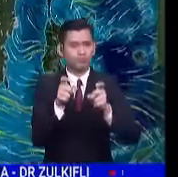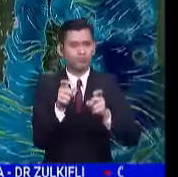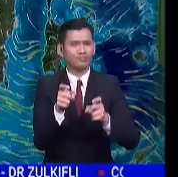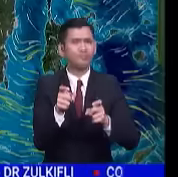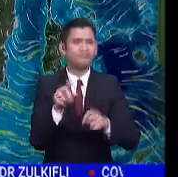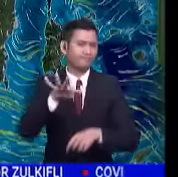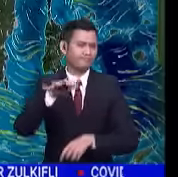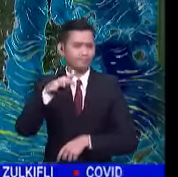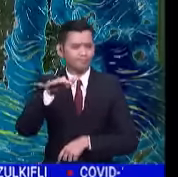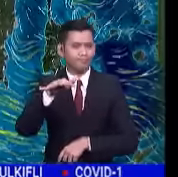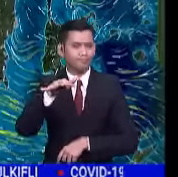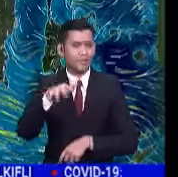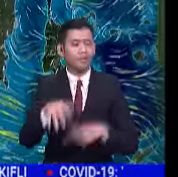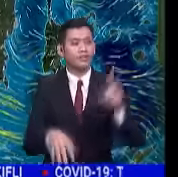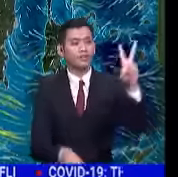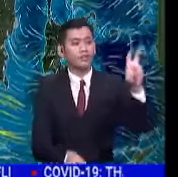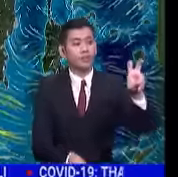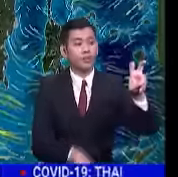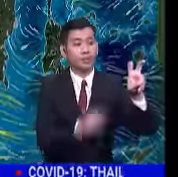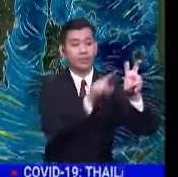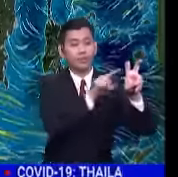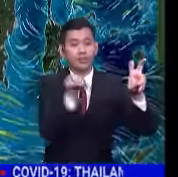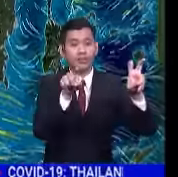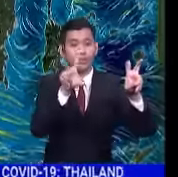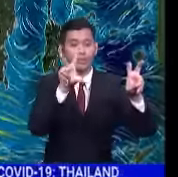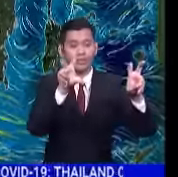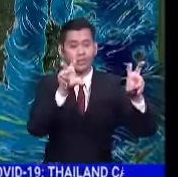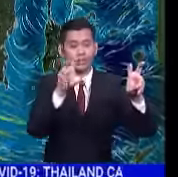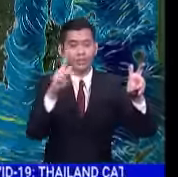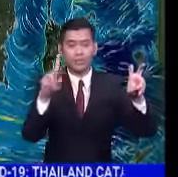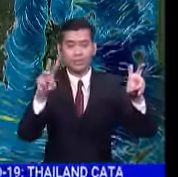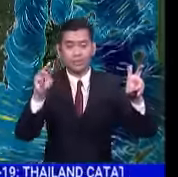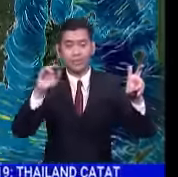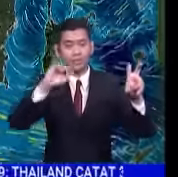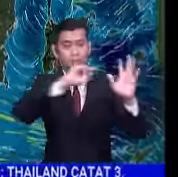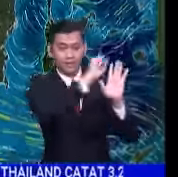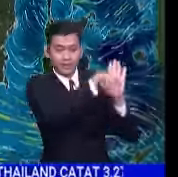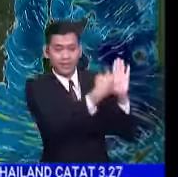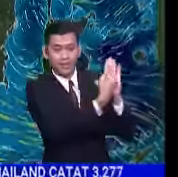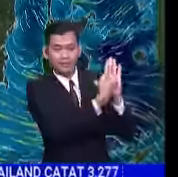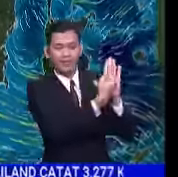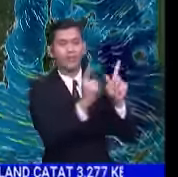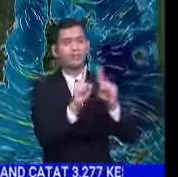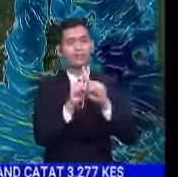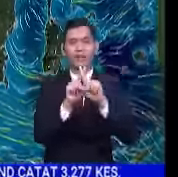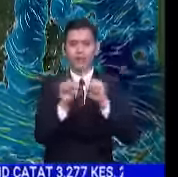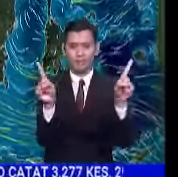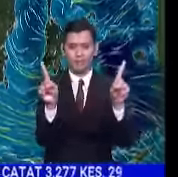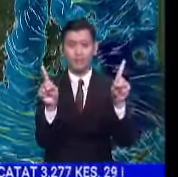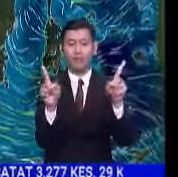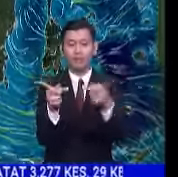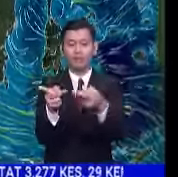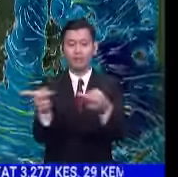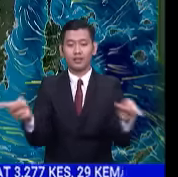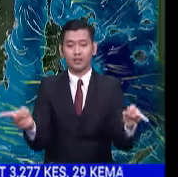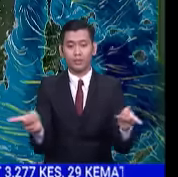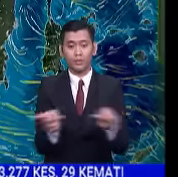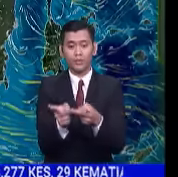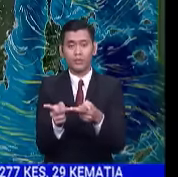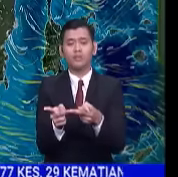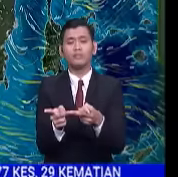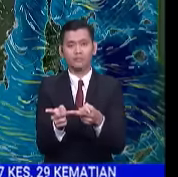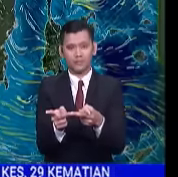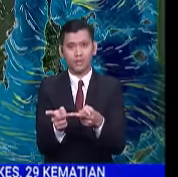yang agak sederhana sekitar 20 hingga 30 km sejam. Namun demikian, di kawasan latitude